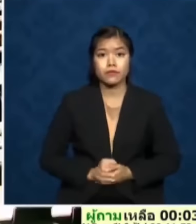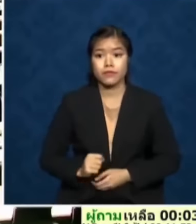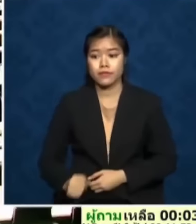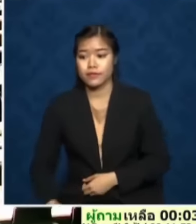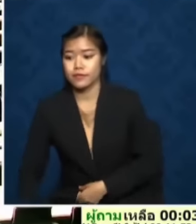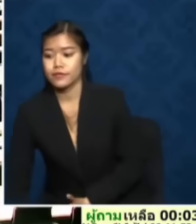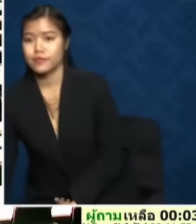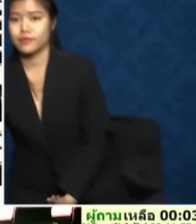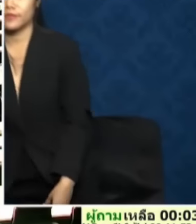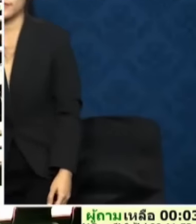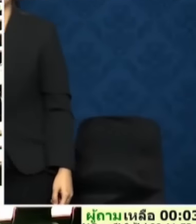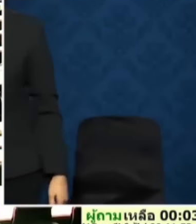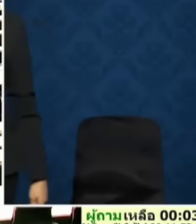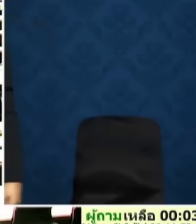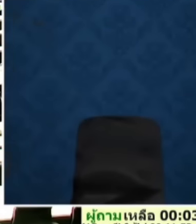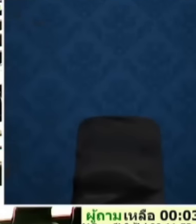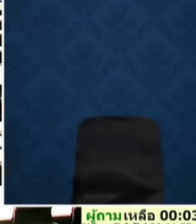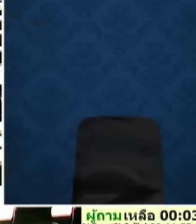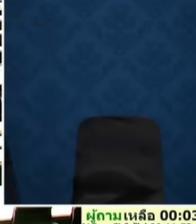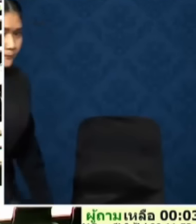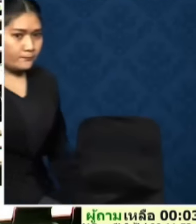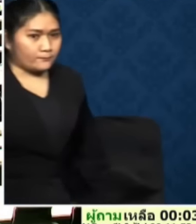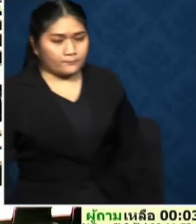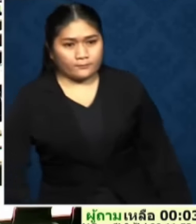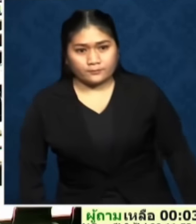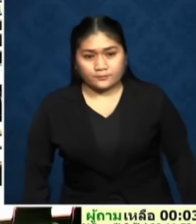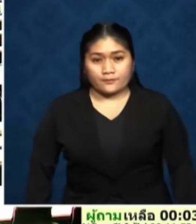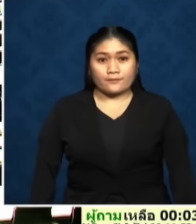่ครับขอเชิญท่านท่านครับผมขอประท้วงครับ